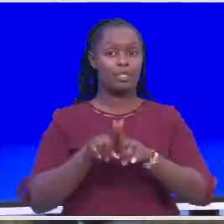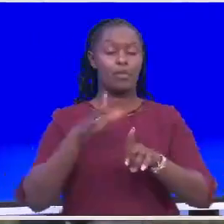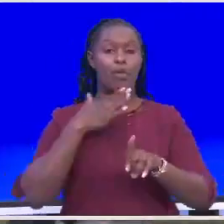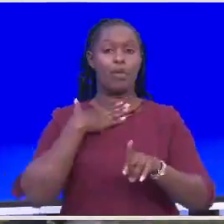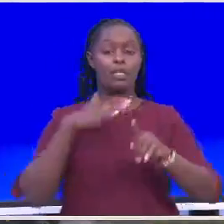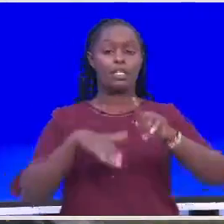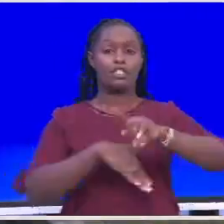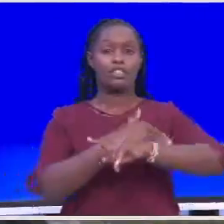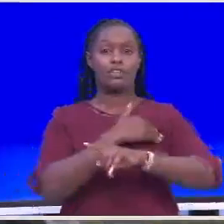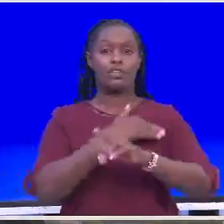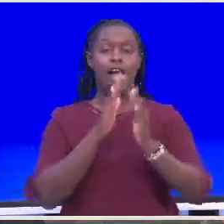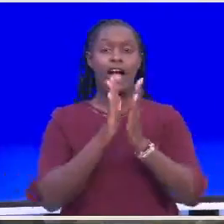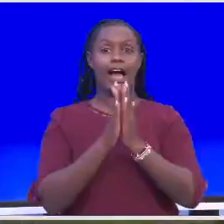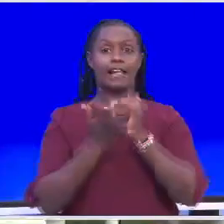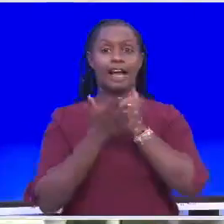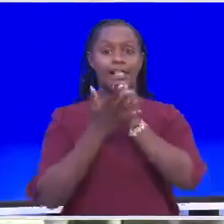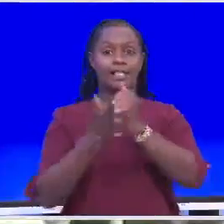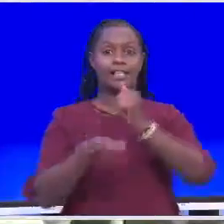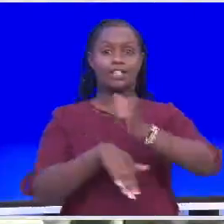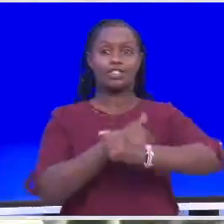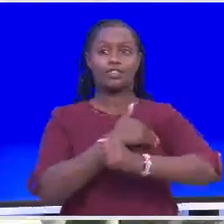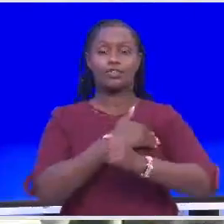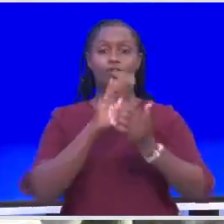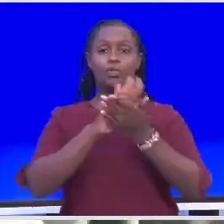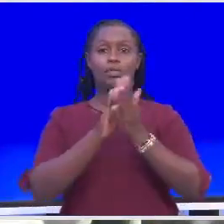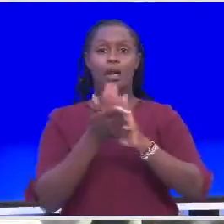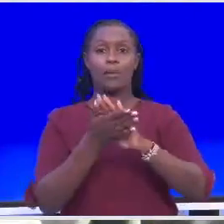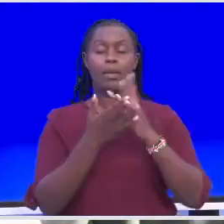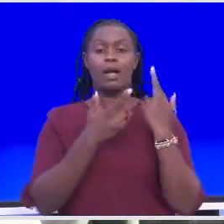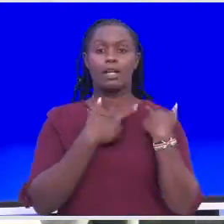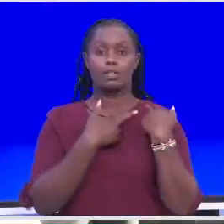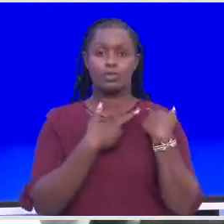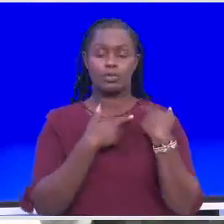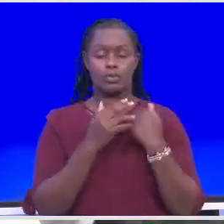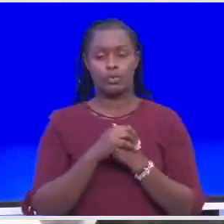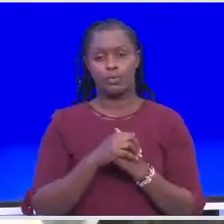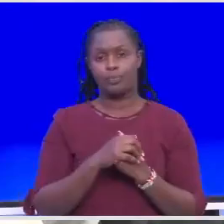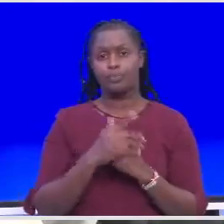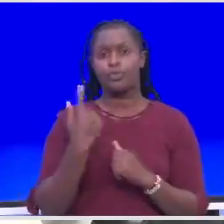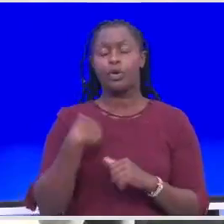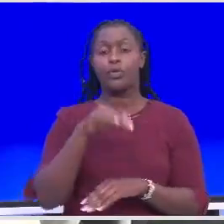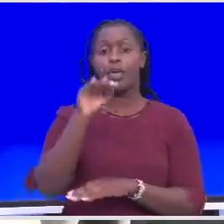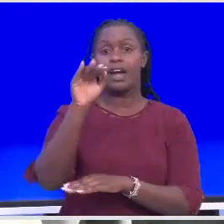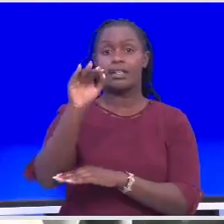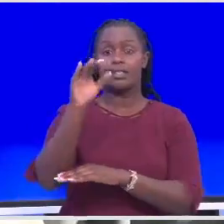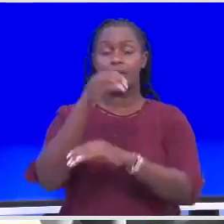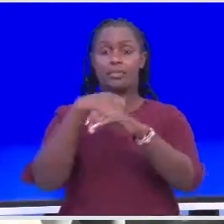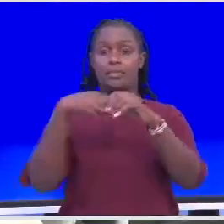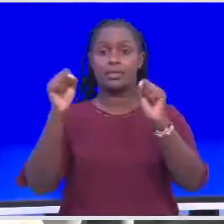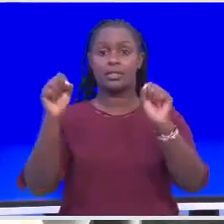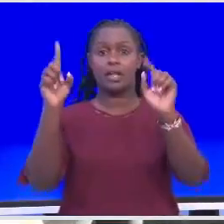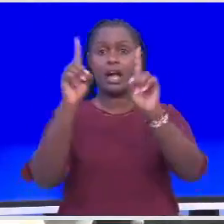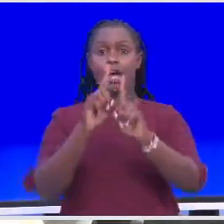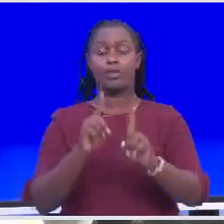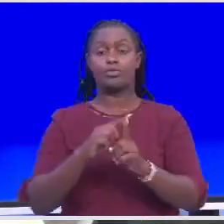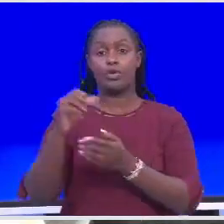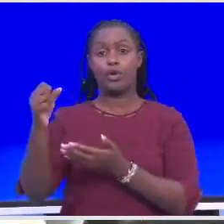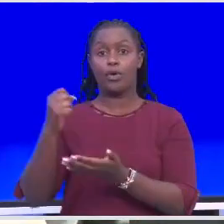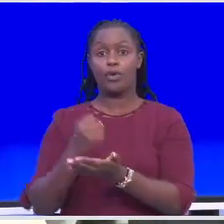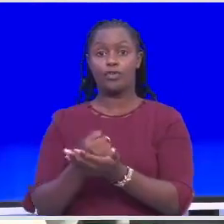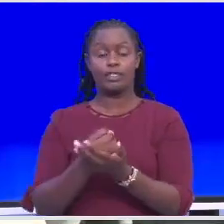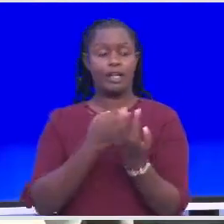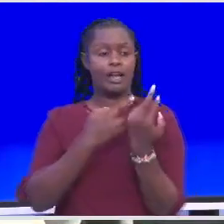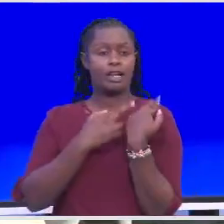wao kuwajibikia kazi zao. Tunaomba rais wa nchi na VCC ambao simesimamia kwa utendaji